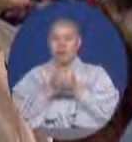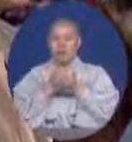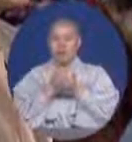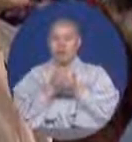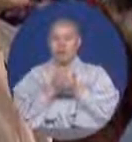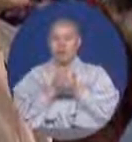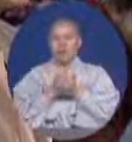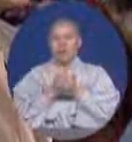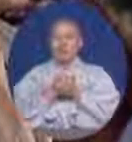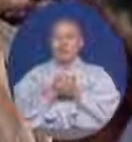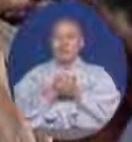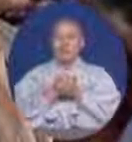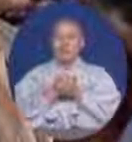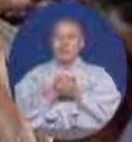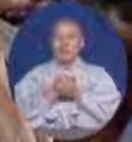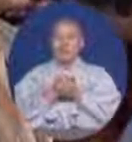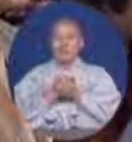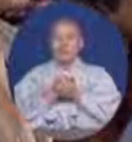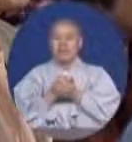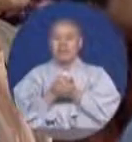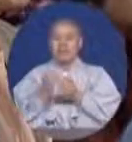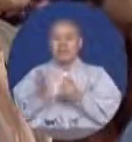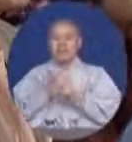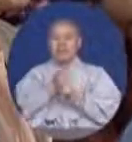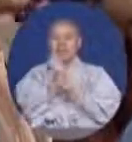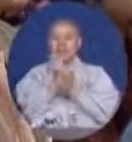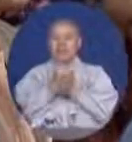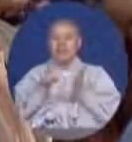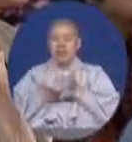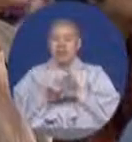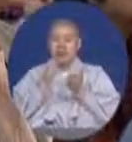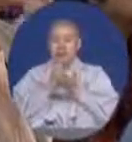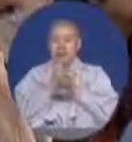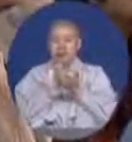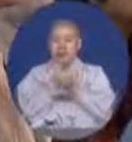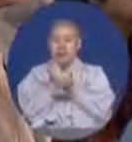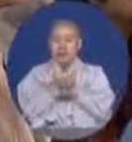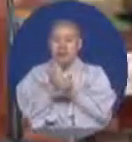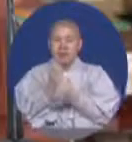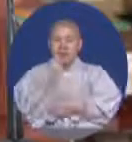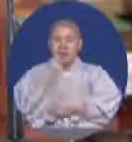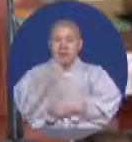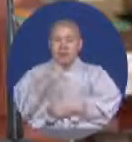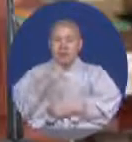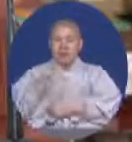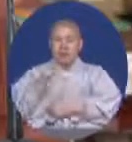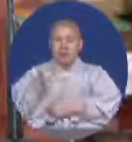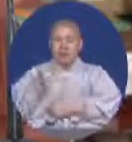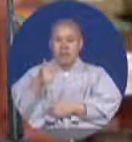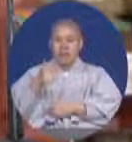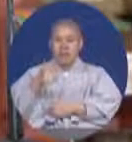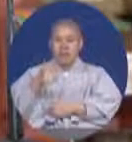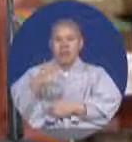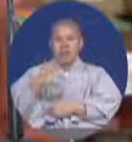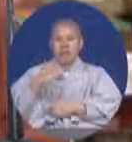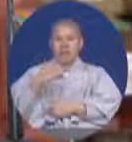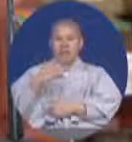불교에서 뭐 여러 가지 존재 법칙을 설명하는 뭐 12처도 있고 18개도 있고